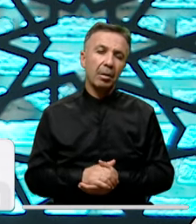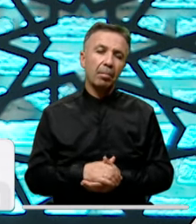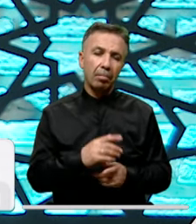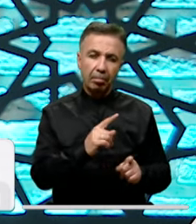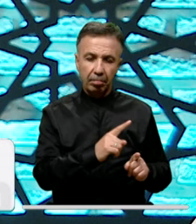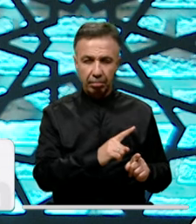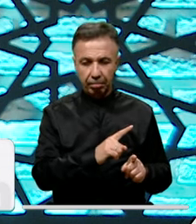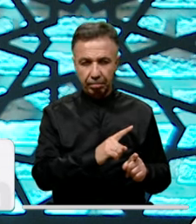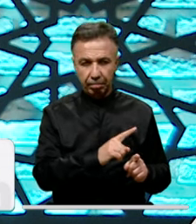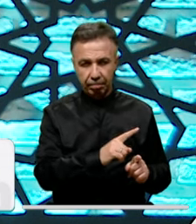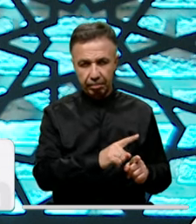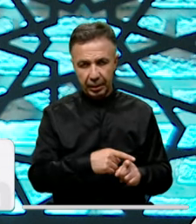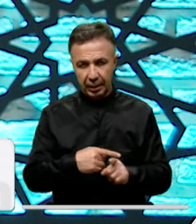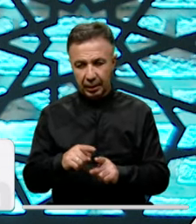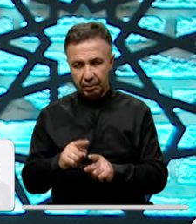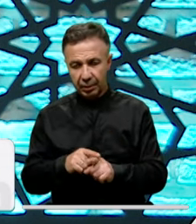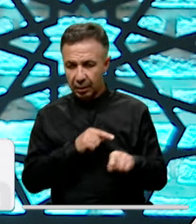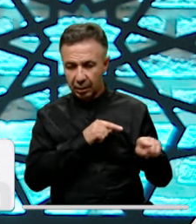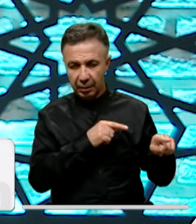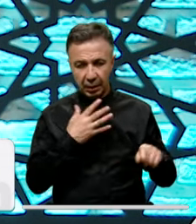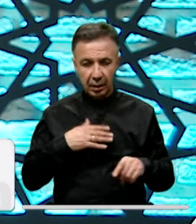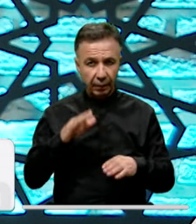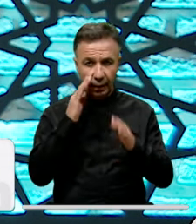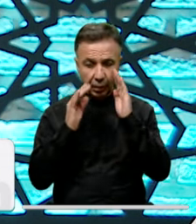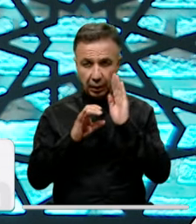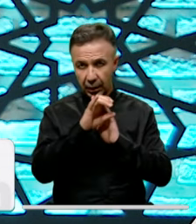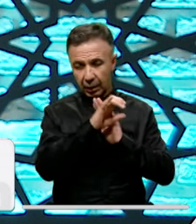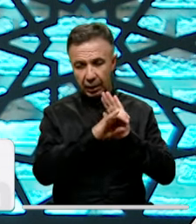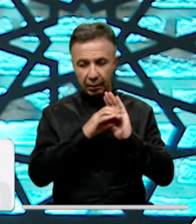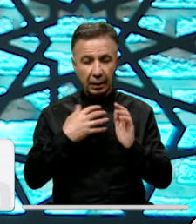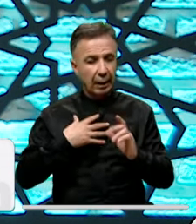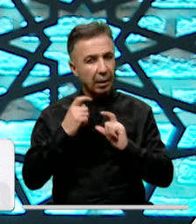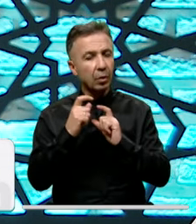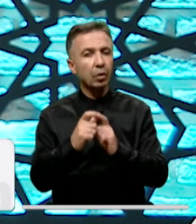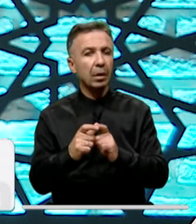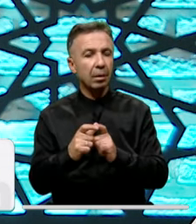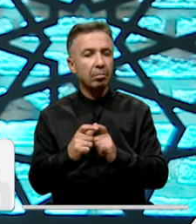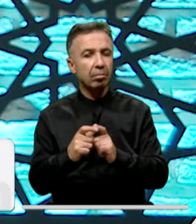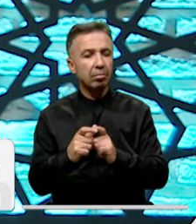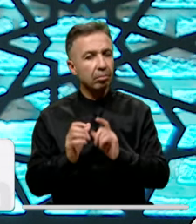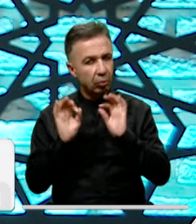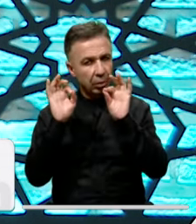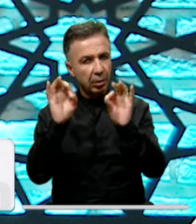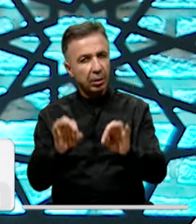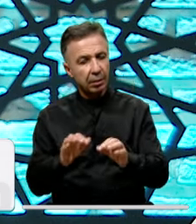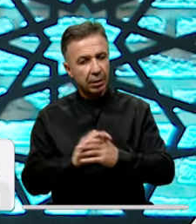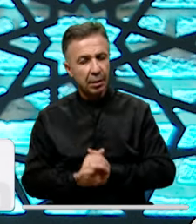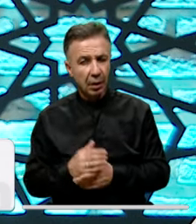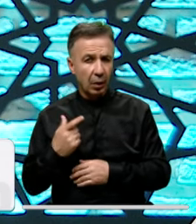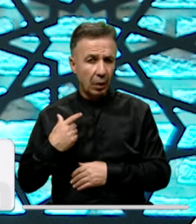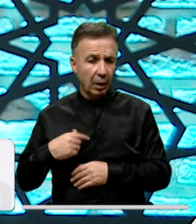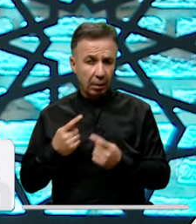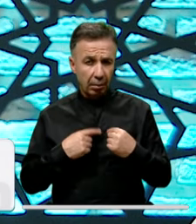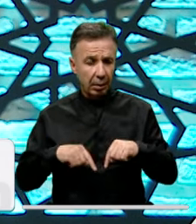etmek arzusu taşıyan izleyicilerimiz Facebook ve Instagram üzerinden Diyanete Soralım sayfalarına ulaşabilirler. Özellikle